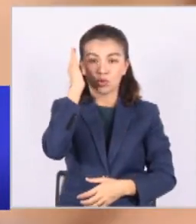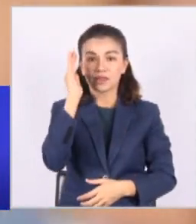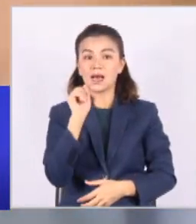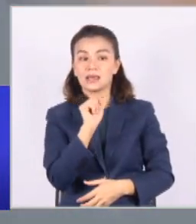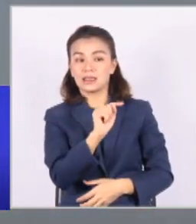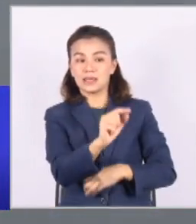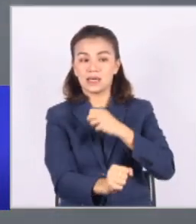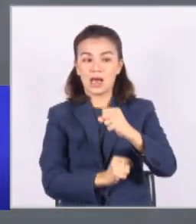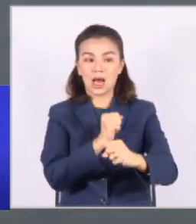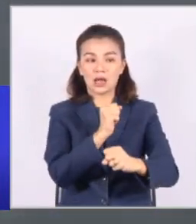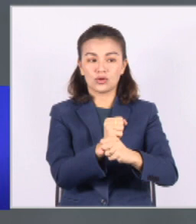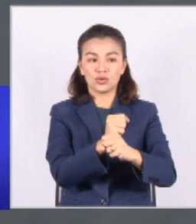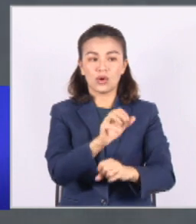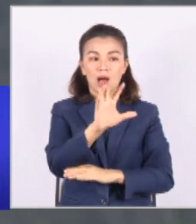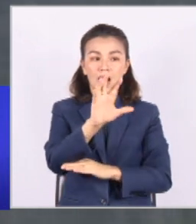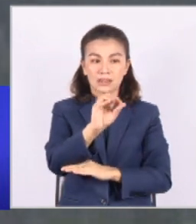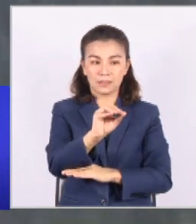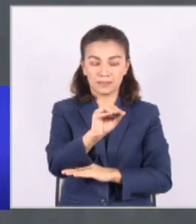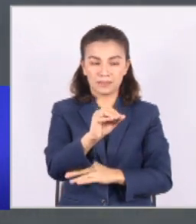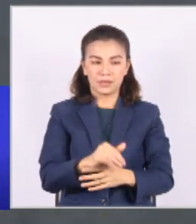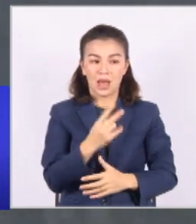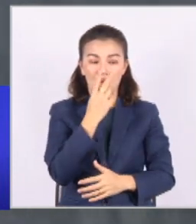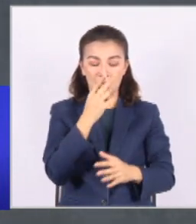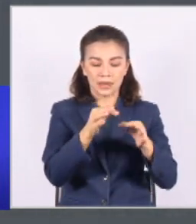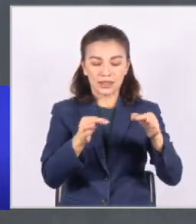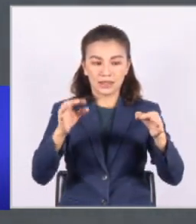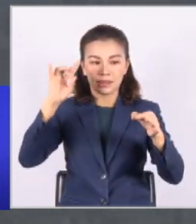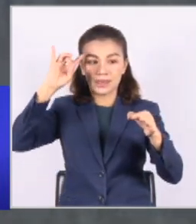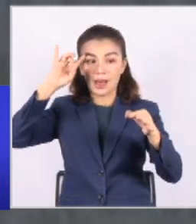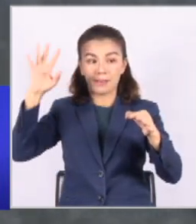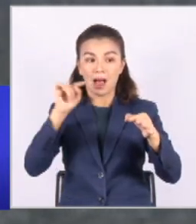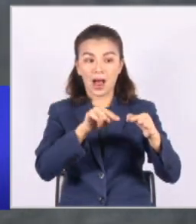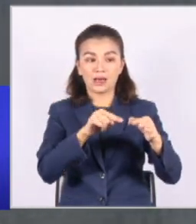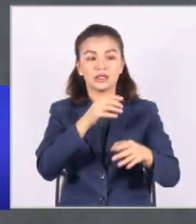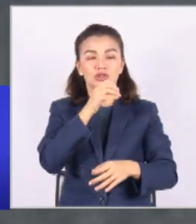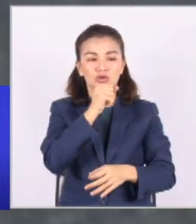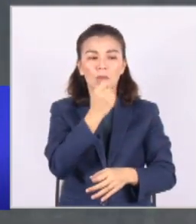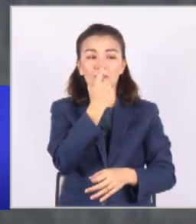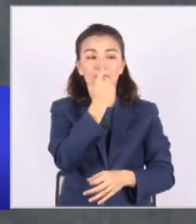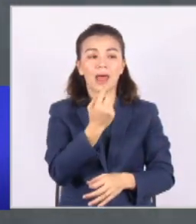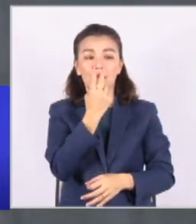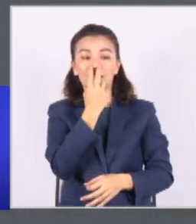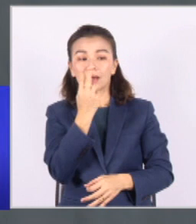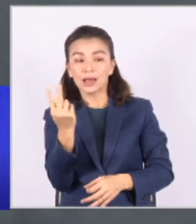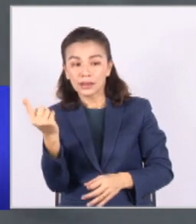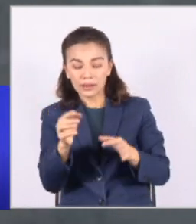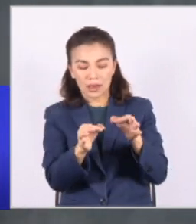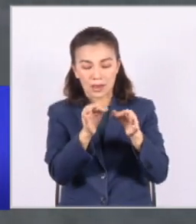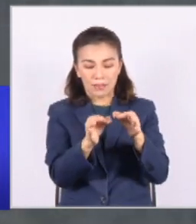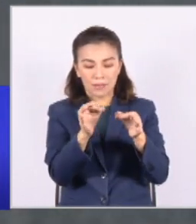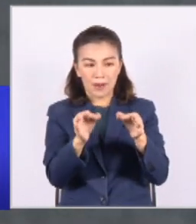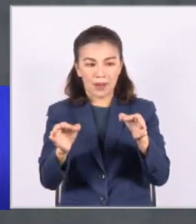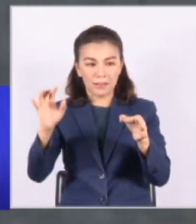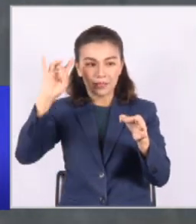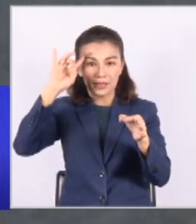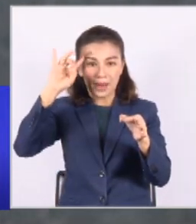อายุ50ปีในที่สุดไปเจอยาบ้าค่ะคุณผู้ชมเม็ดสีส้มสีแดงเนี่ยไม่ใช่วิตามินซีนะคะยาบ้า